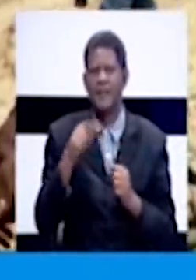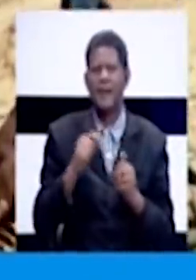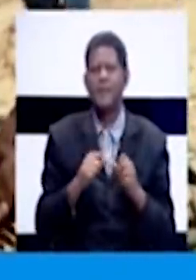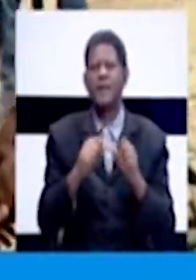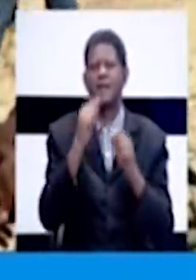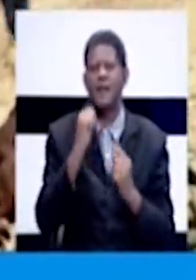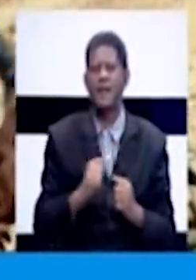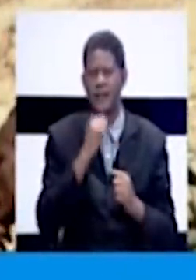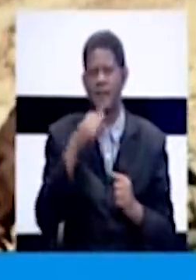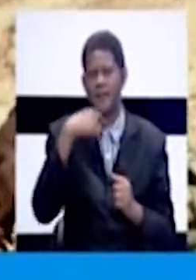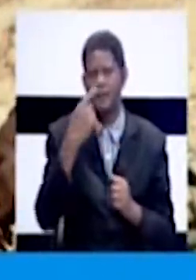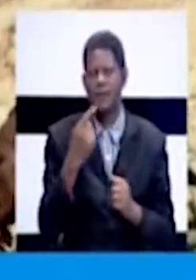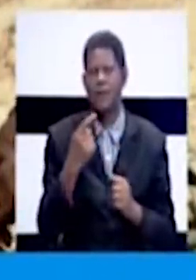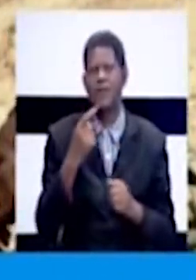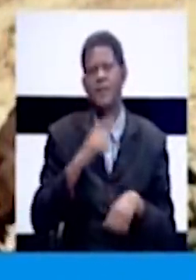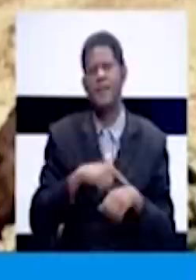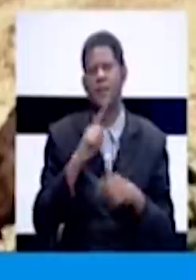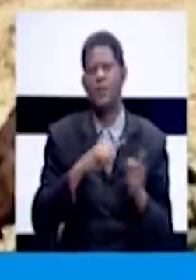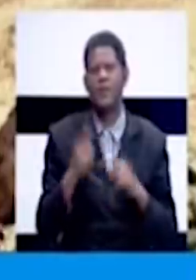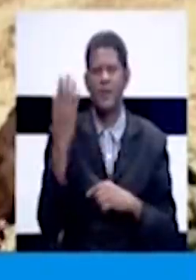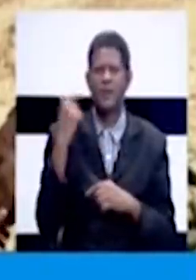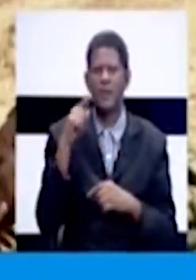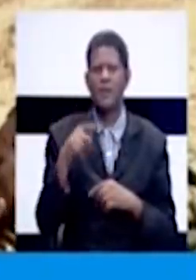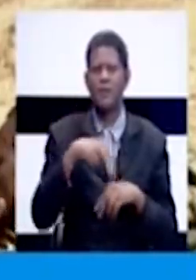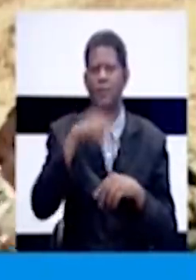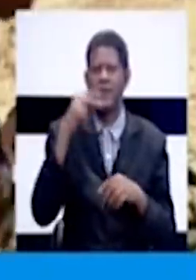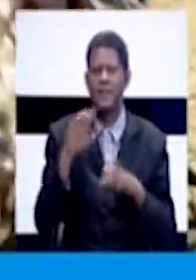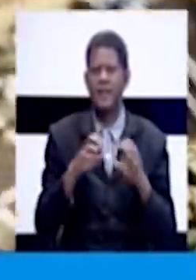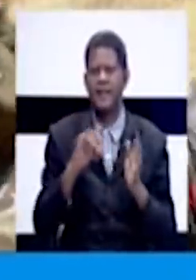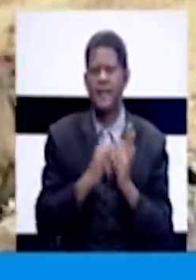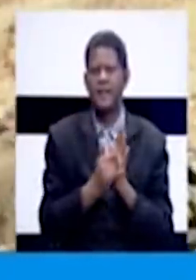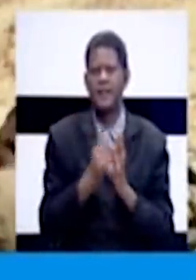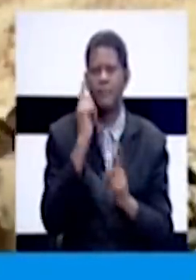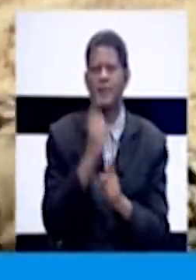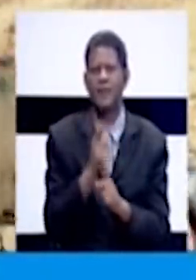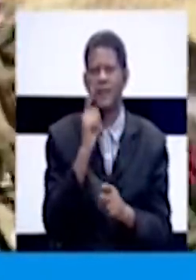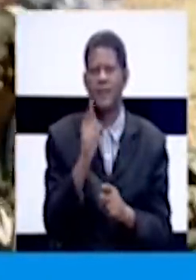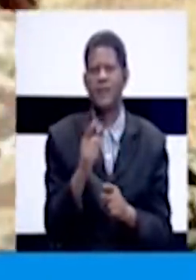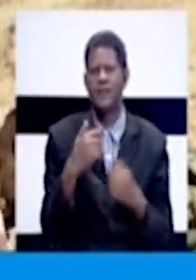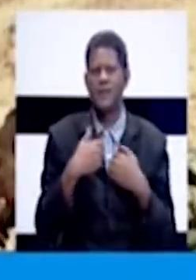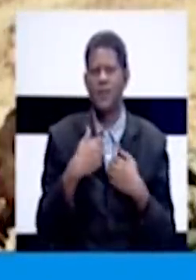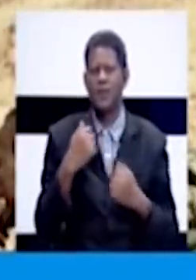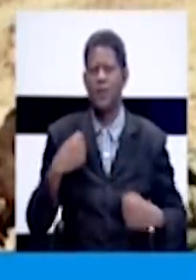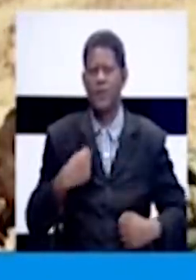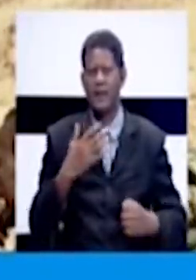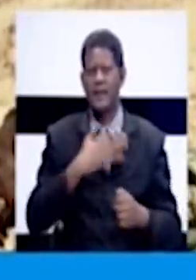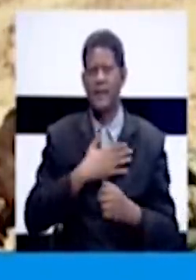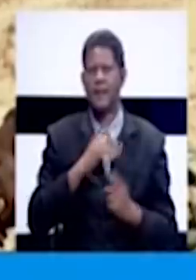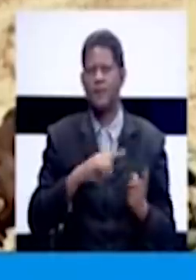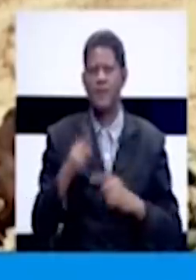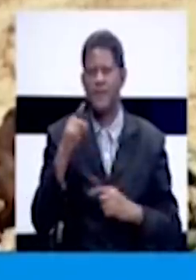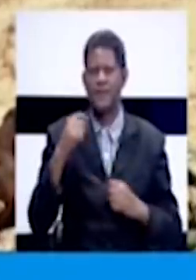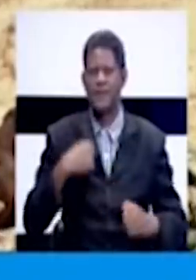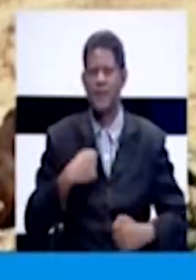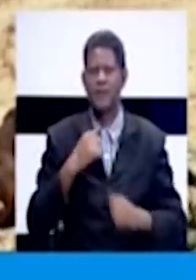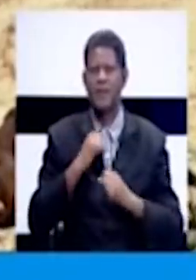كقصلا أي كئلن كسع زبل صحنا اللوجزيت هاتون نيريو كابزي أما النشاجرنا عندنا بتخكلني عتي زلوا تسراوي تناون نزي سراوي